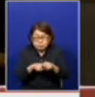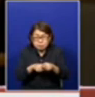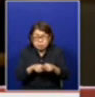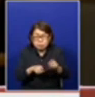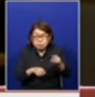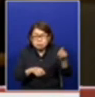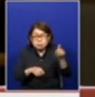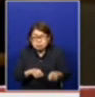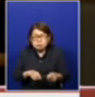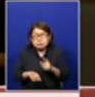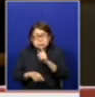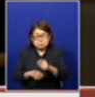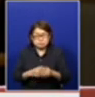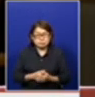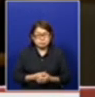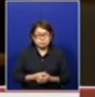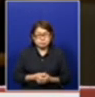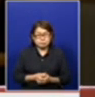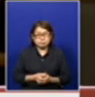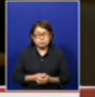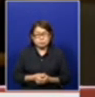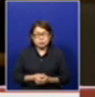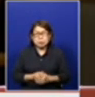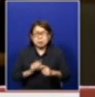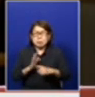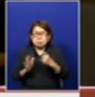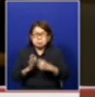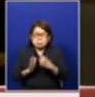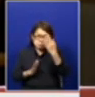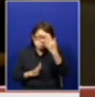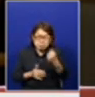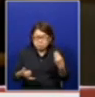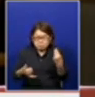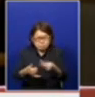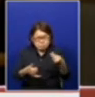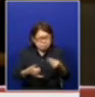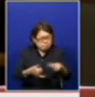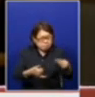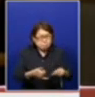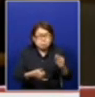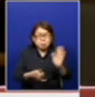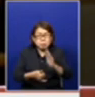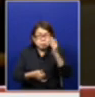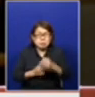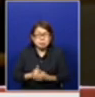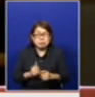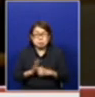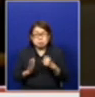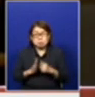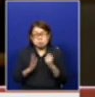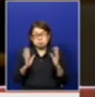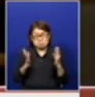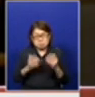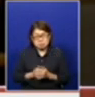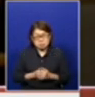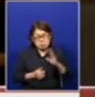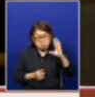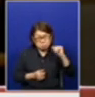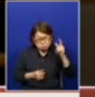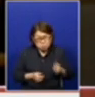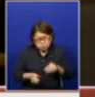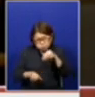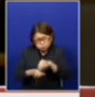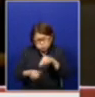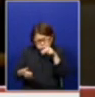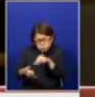เหตุผลคืออะไรครับไม่มีเหตุผลครับแล้วพ่อแม่ก็ต้องดูแลเขาอยู่บ้านยิ่งหนักครับ